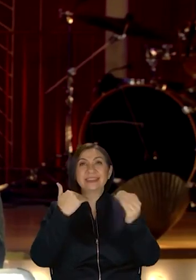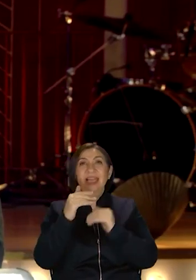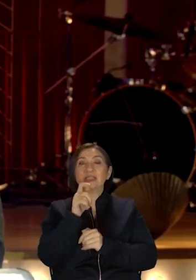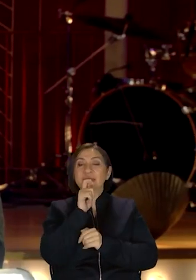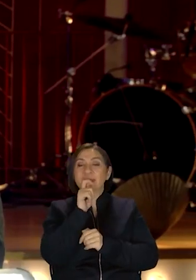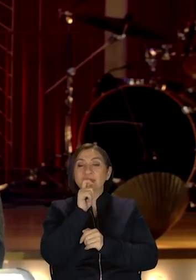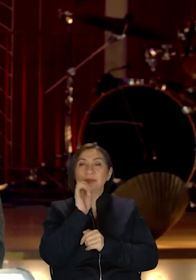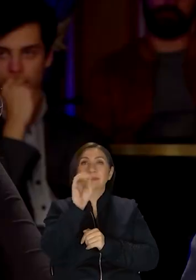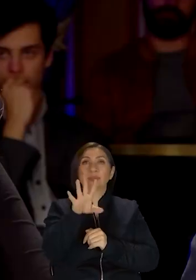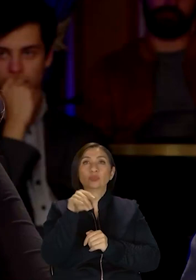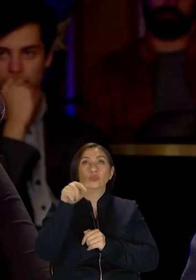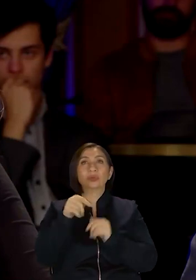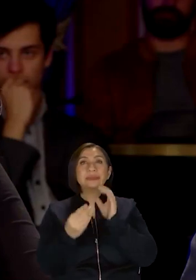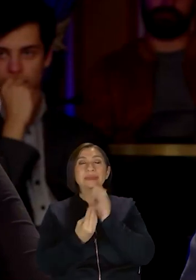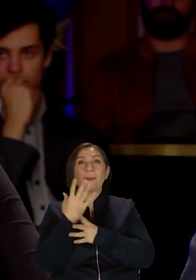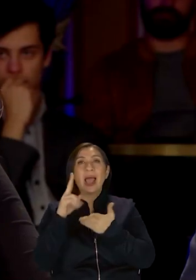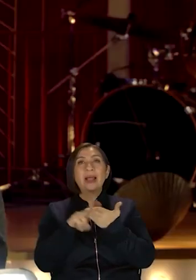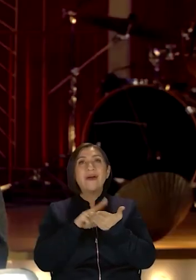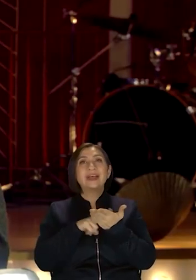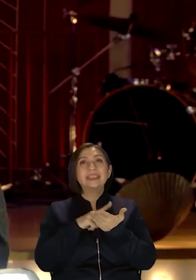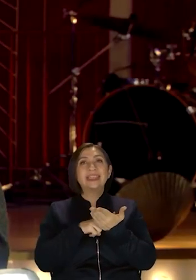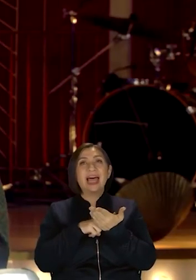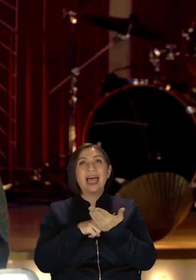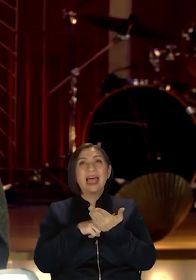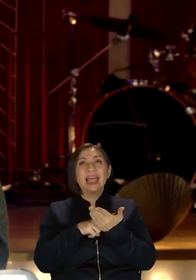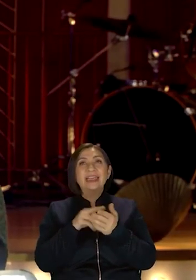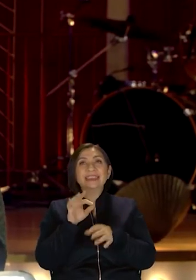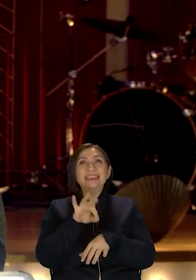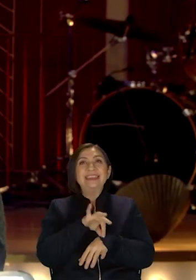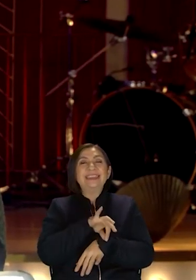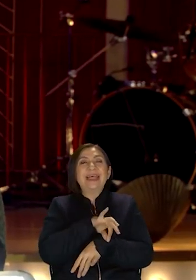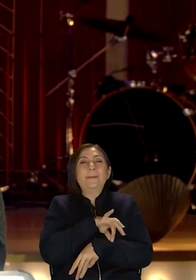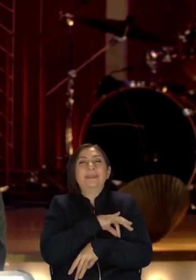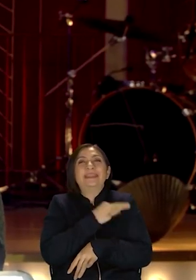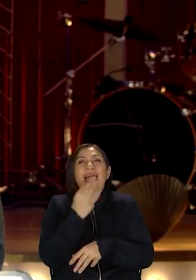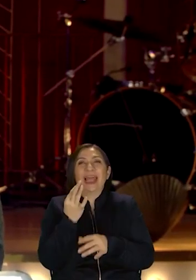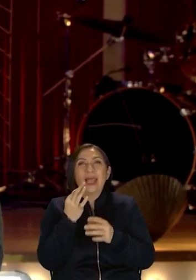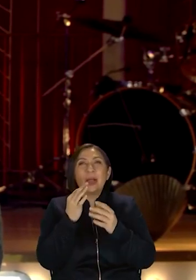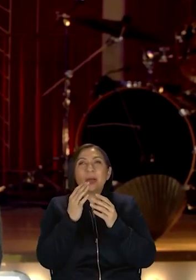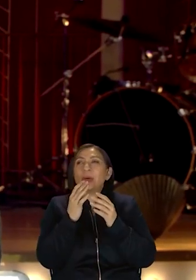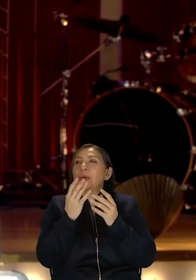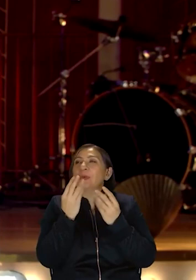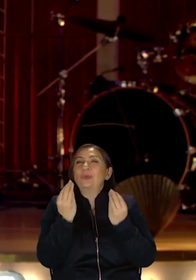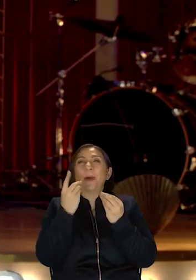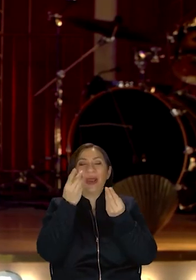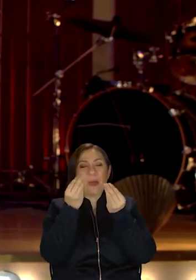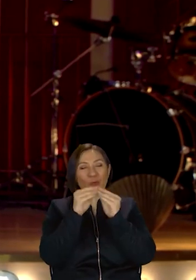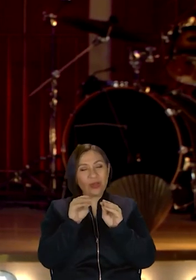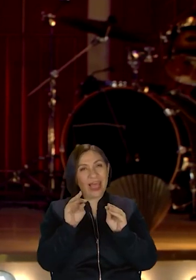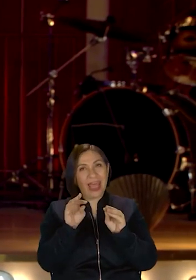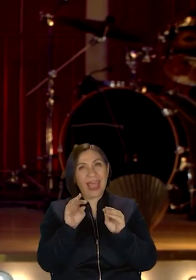sesli. Bugün sabahleyin kahvaltıda sapsarı, güneş sarısı bir